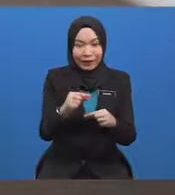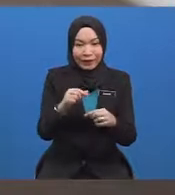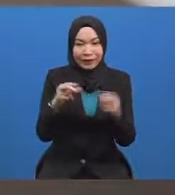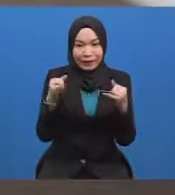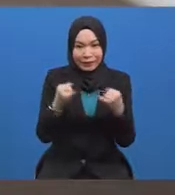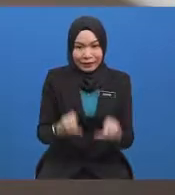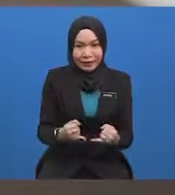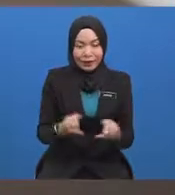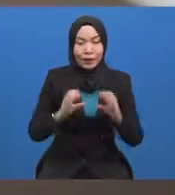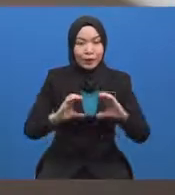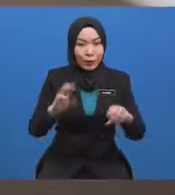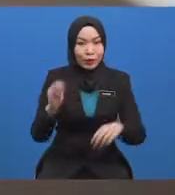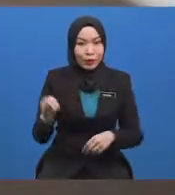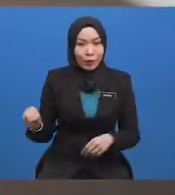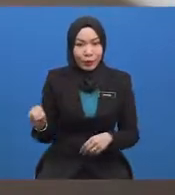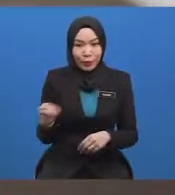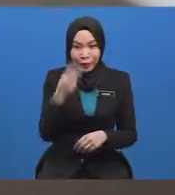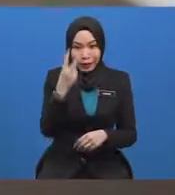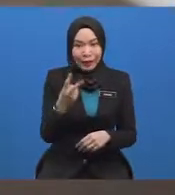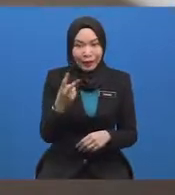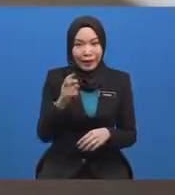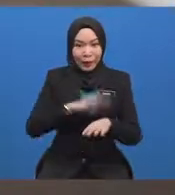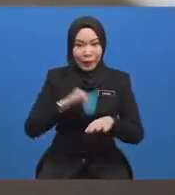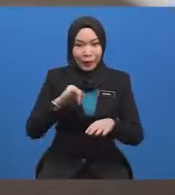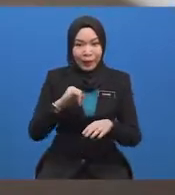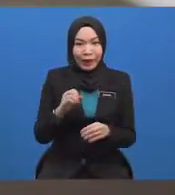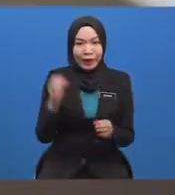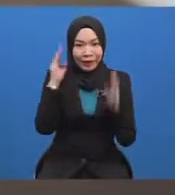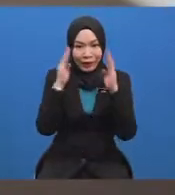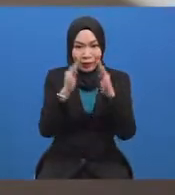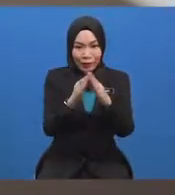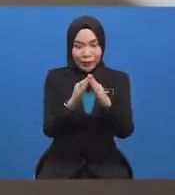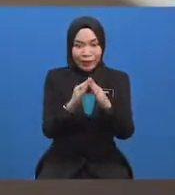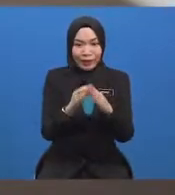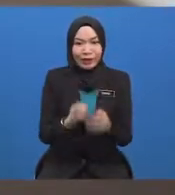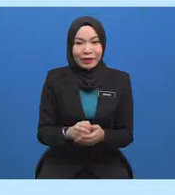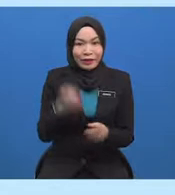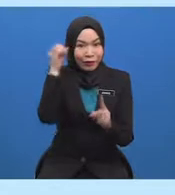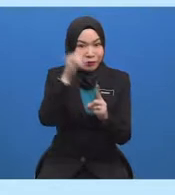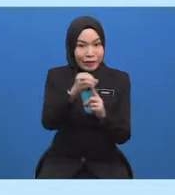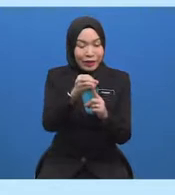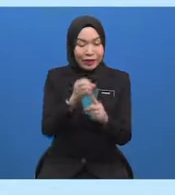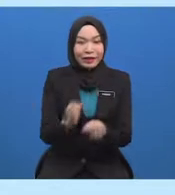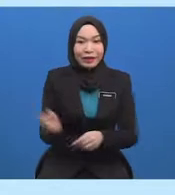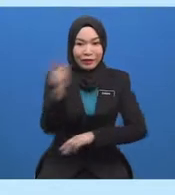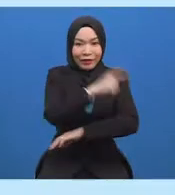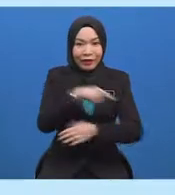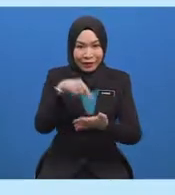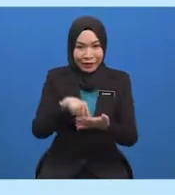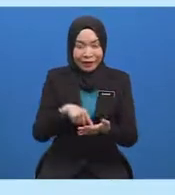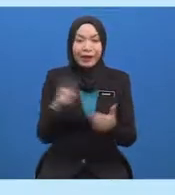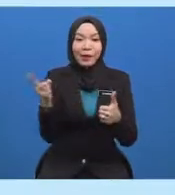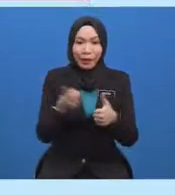cukup murid-murid beri Perhatian Kepada objektif pembelajaran kita pada hari ini objektif